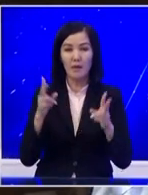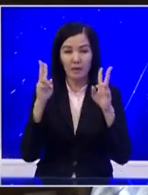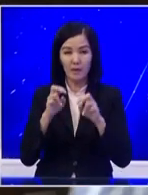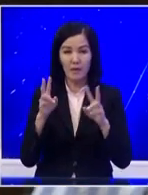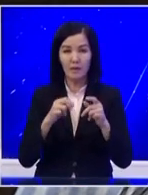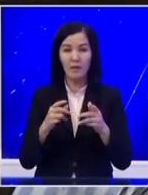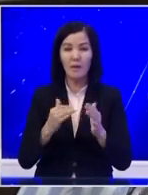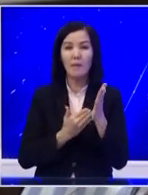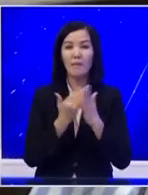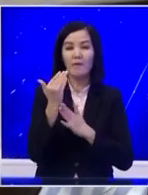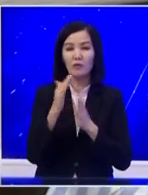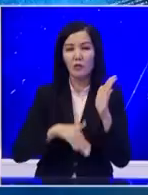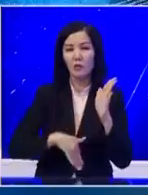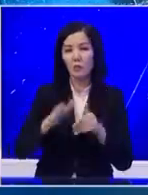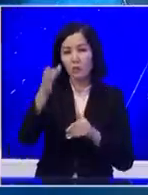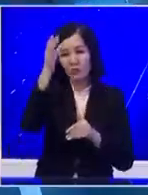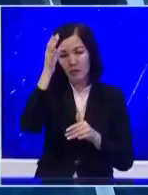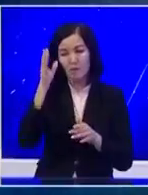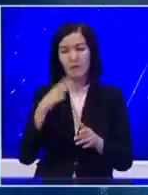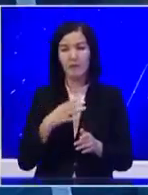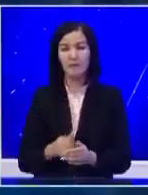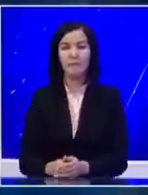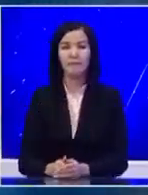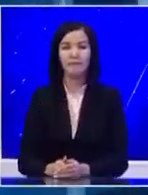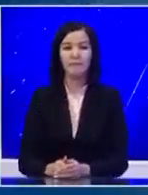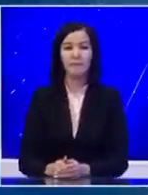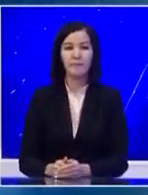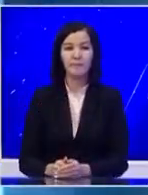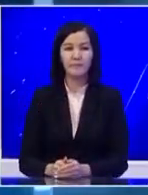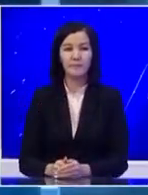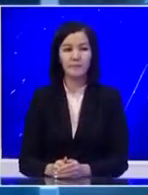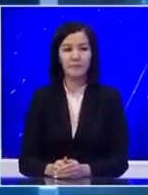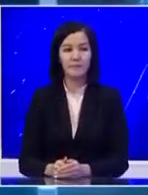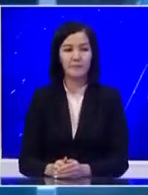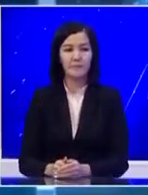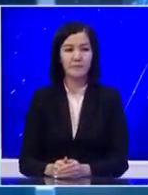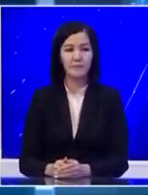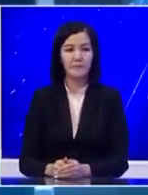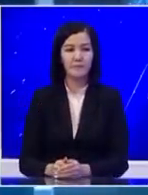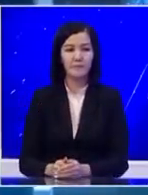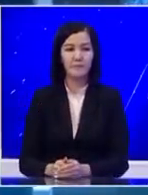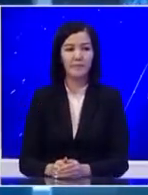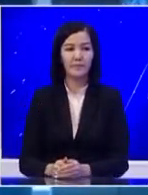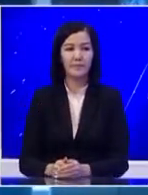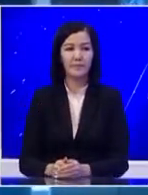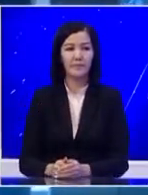над повышением профессионализма. Дамир Анитов, Ануар Амангельдинов, Надир Хамзин, телеканал ЖТСУ.